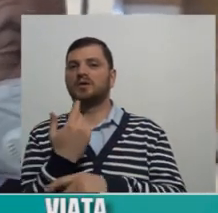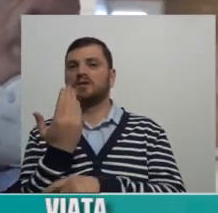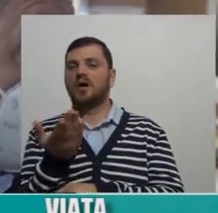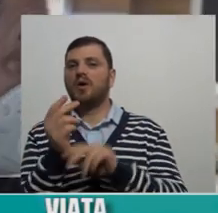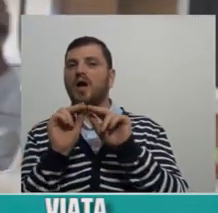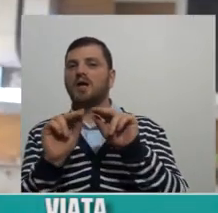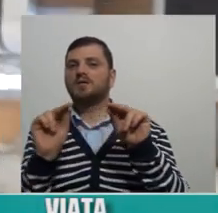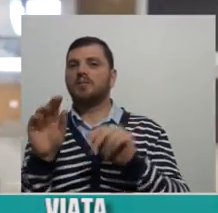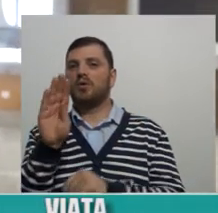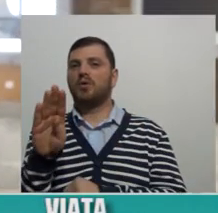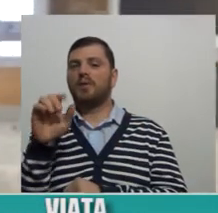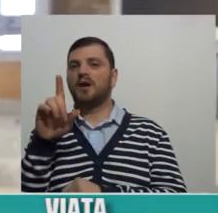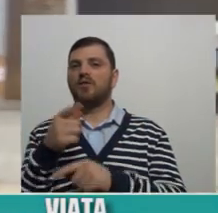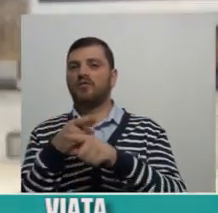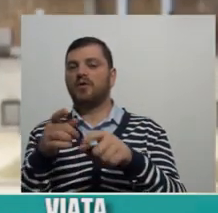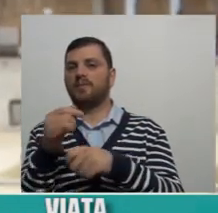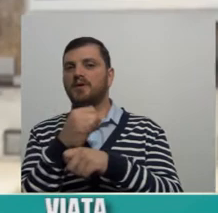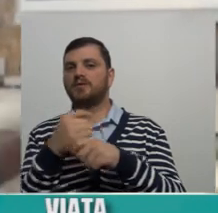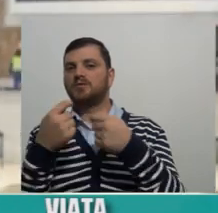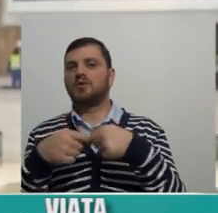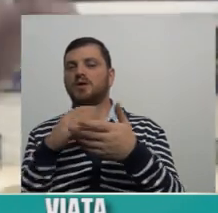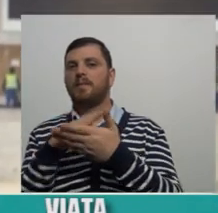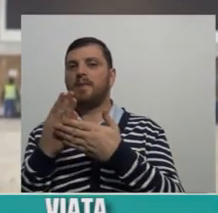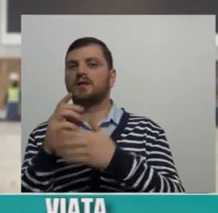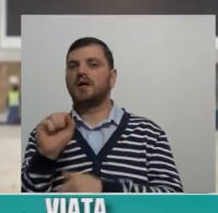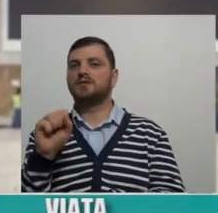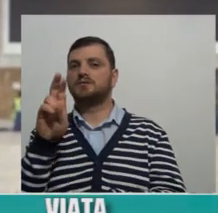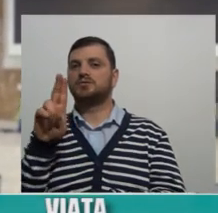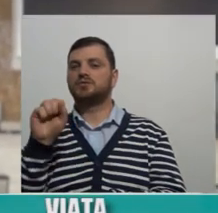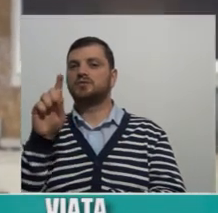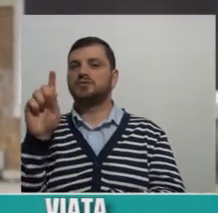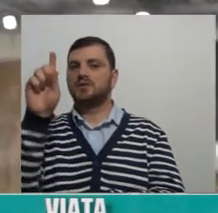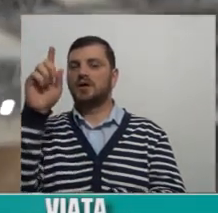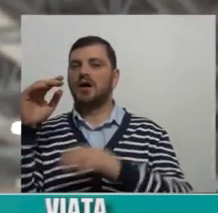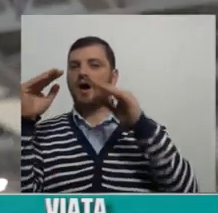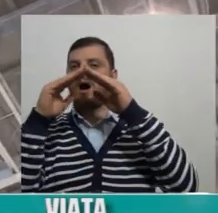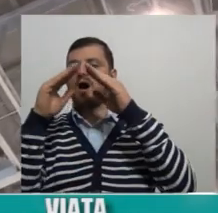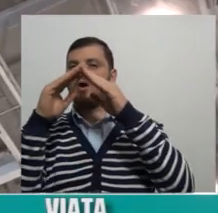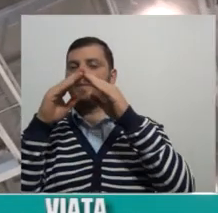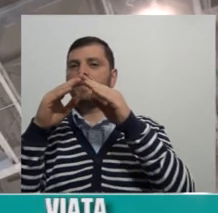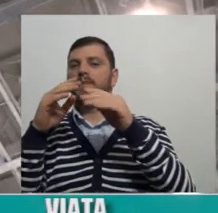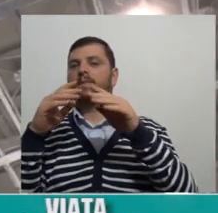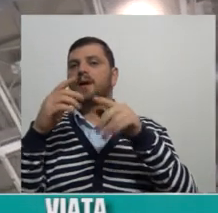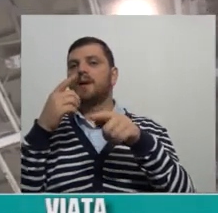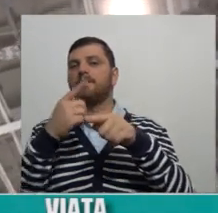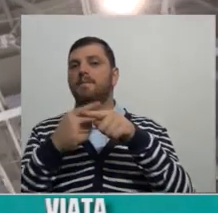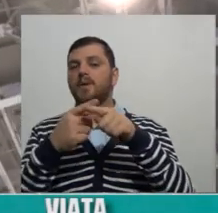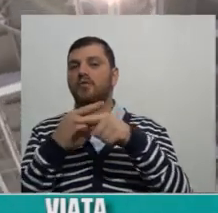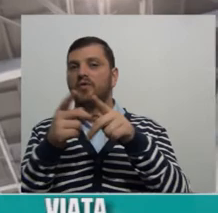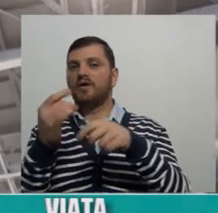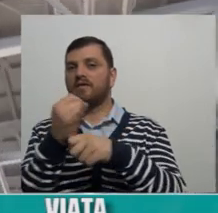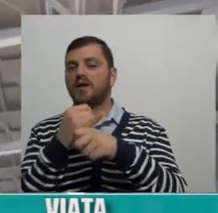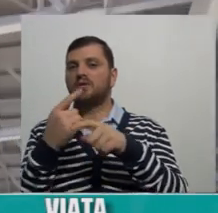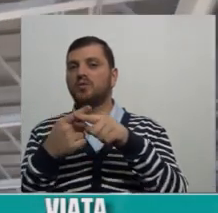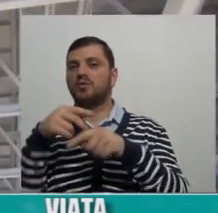Vă dau un exemplu banal, dacă vă uitați pe toată partea de sus care susține acoperișul, partea metalică, vedeți